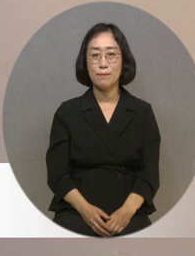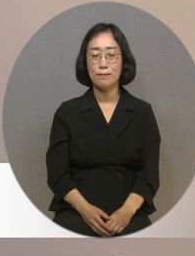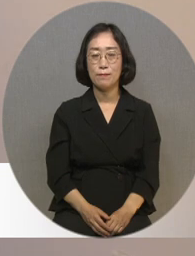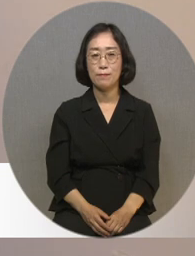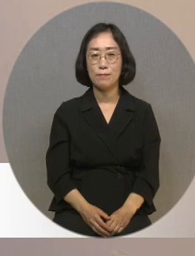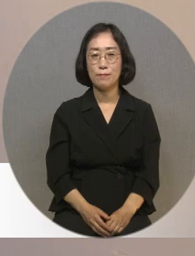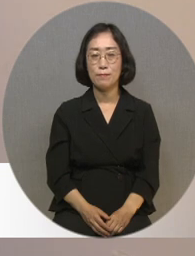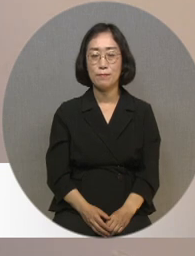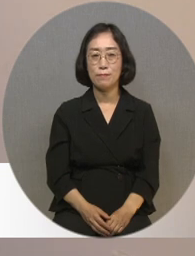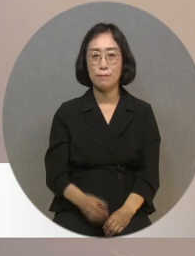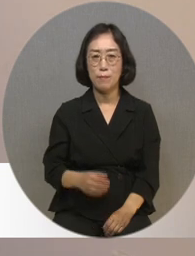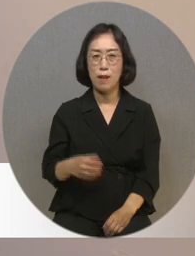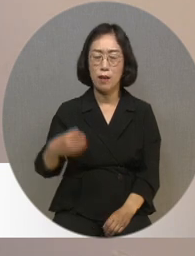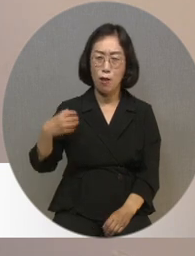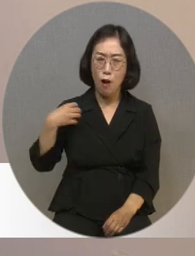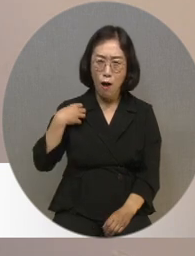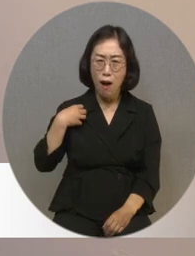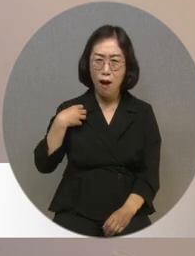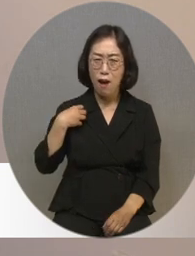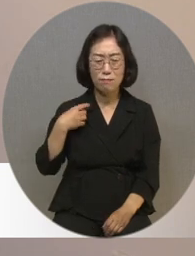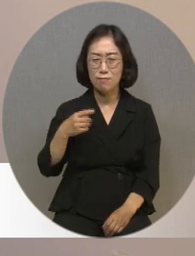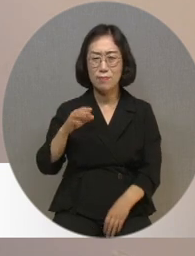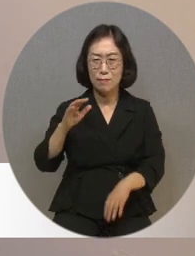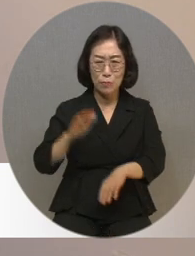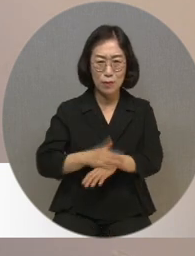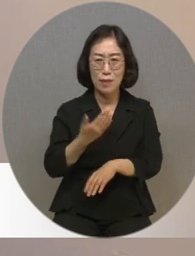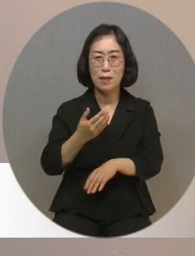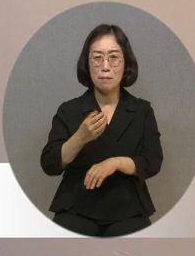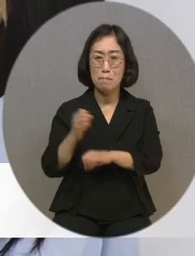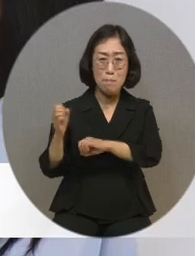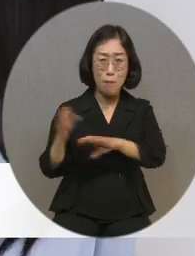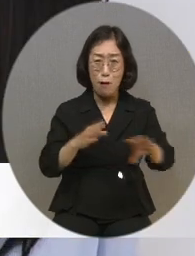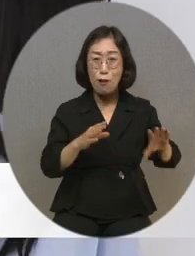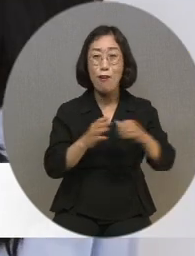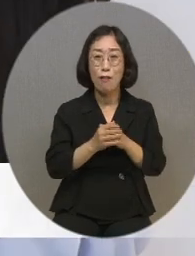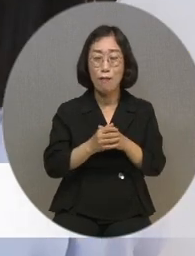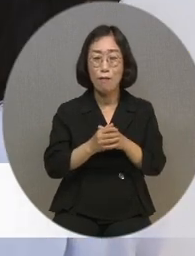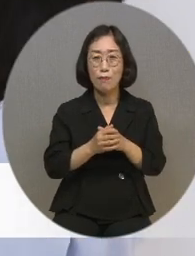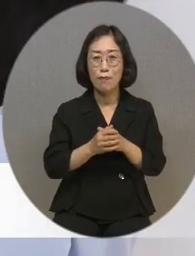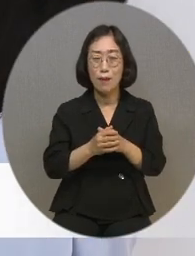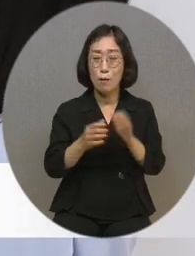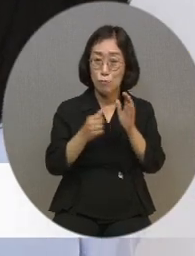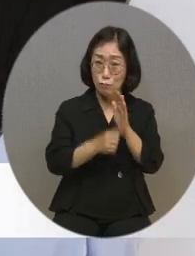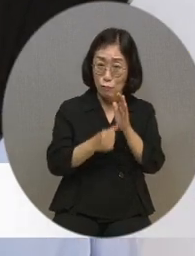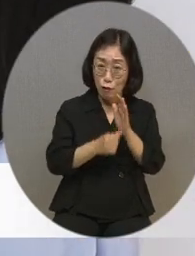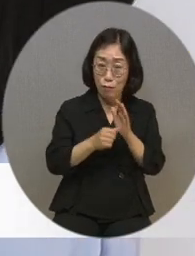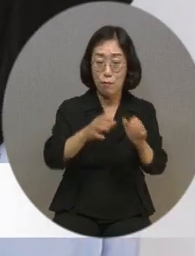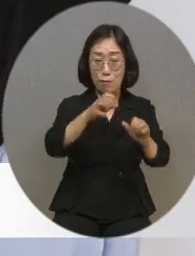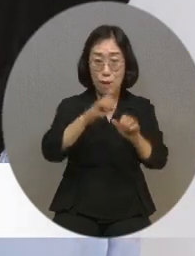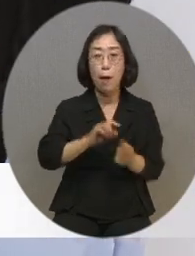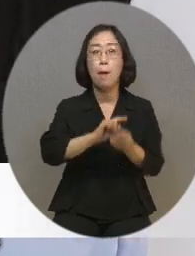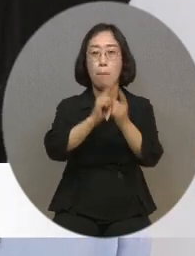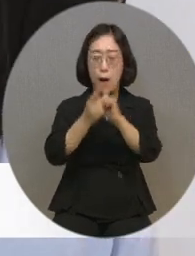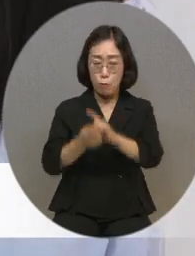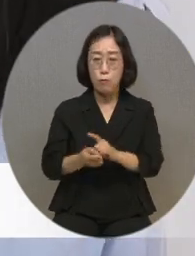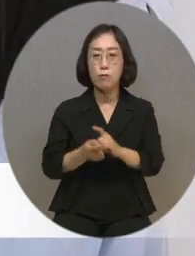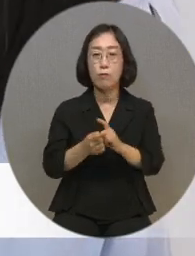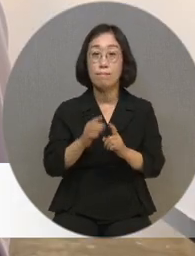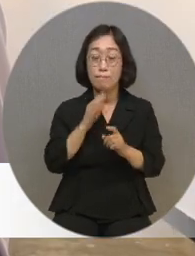더 이상 제 역할을 못해 버려진 꽹과리나 징에 작가만의 감성을 담아 하나의